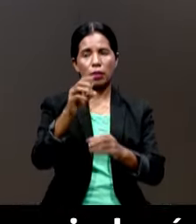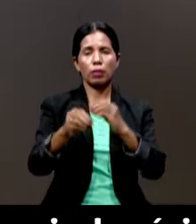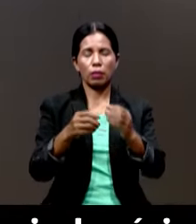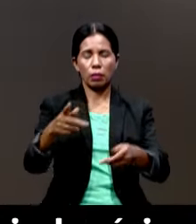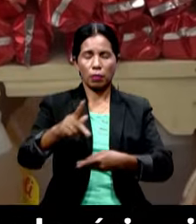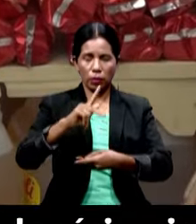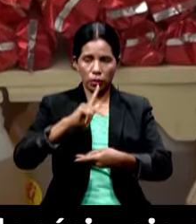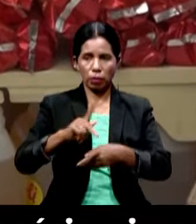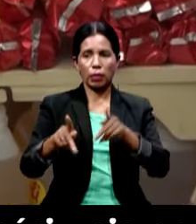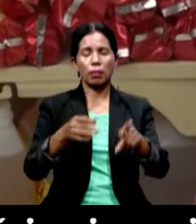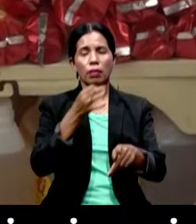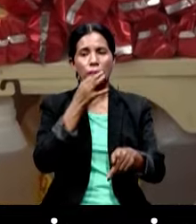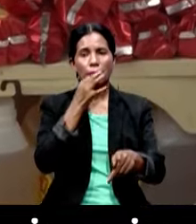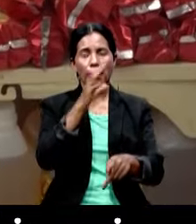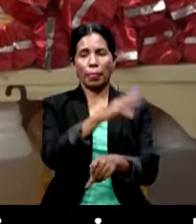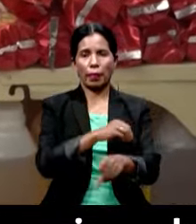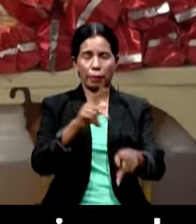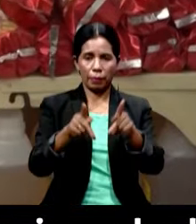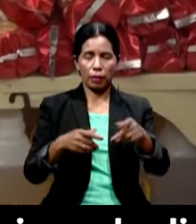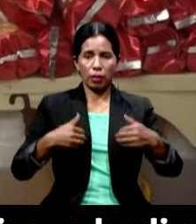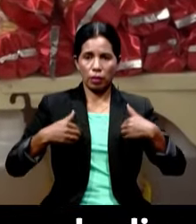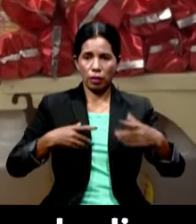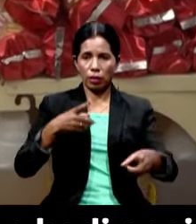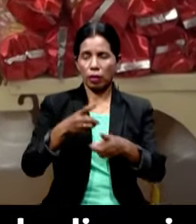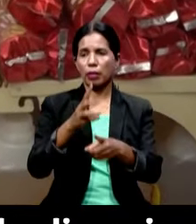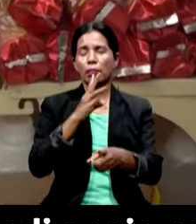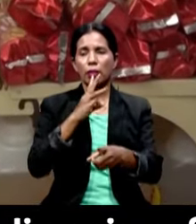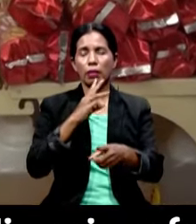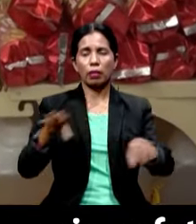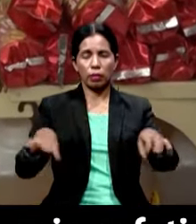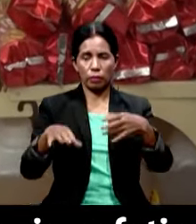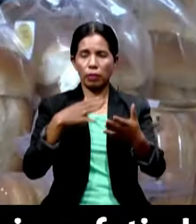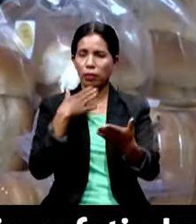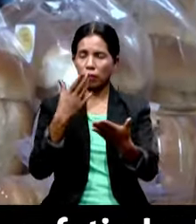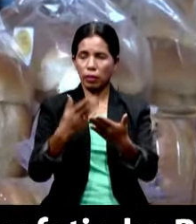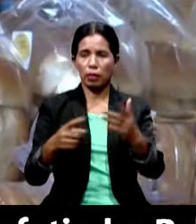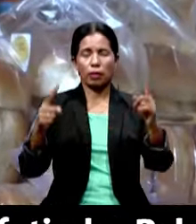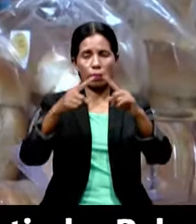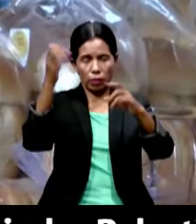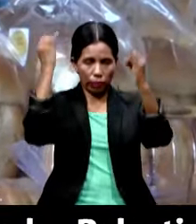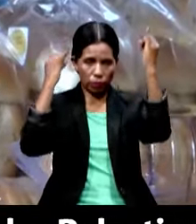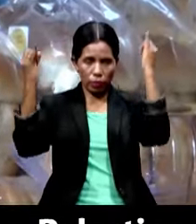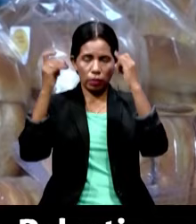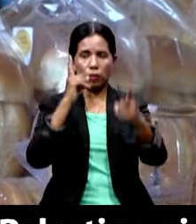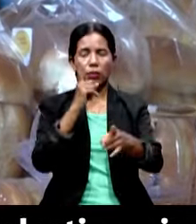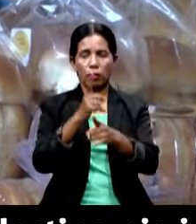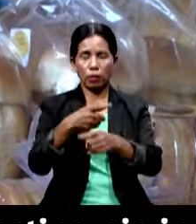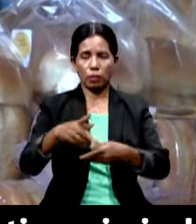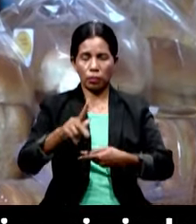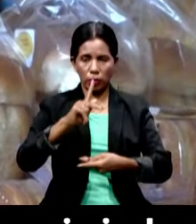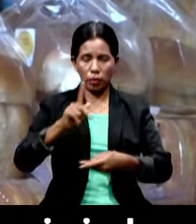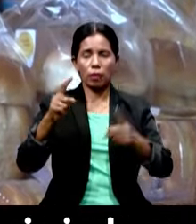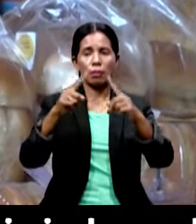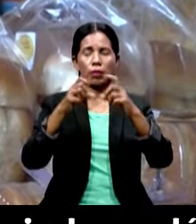protesan konsumedor preve konsumedor sira iha direitu ba ben no servisu nia kualidade ba informasaun los ba protesan ba